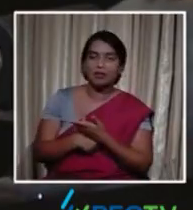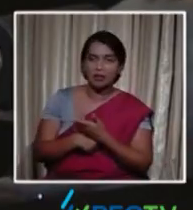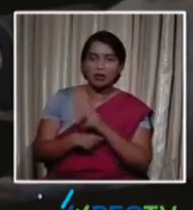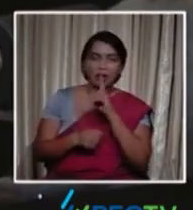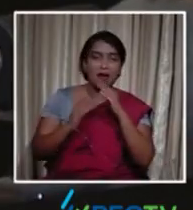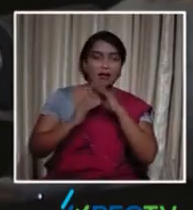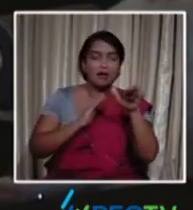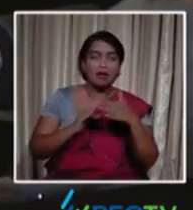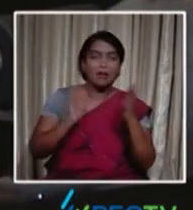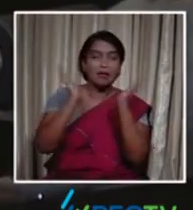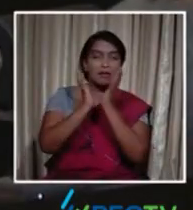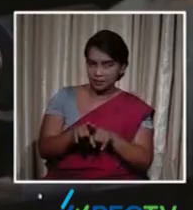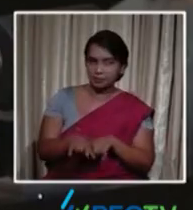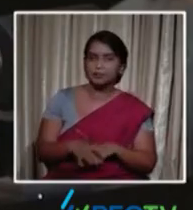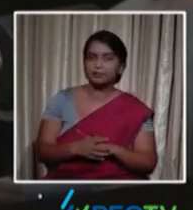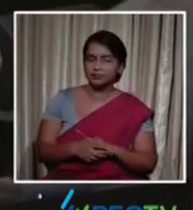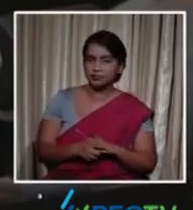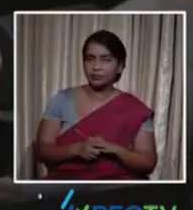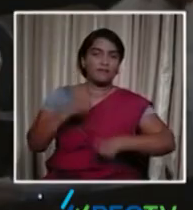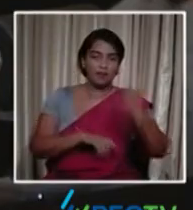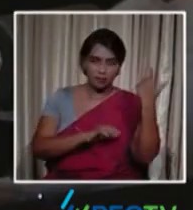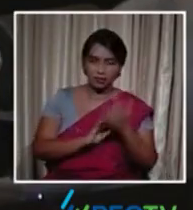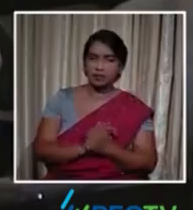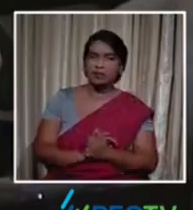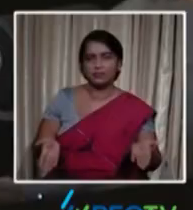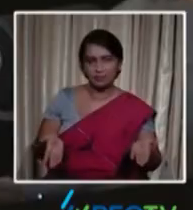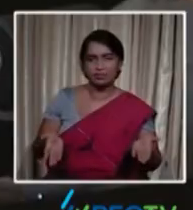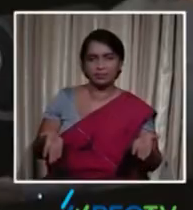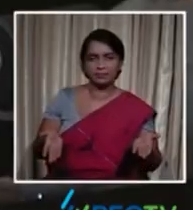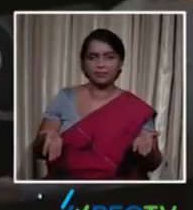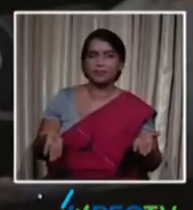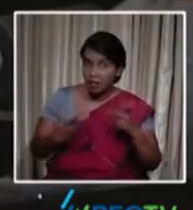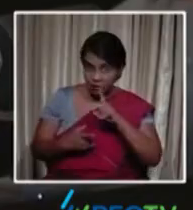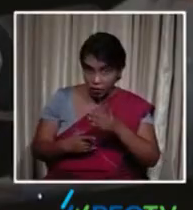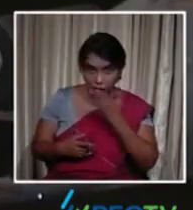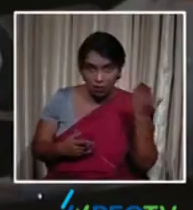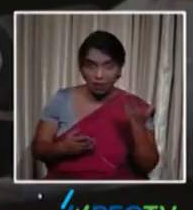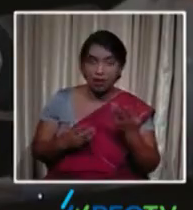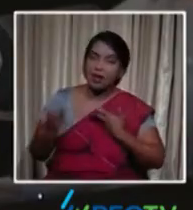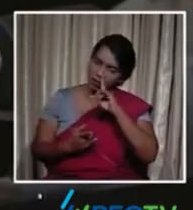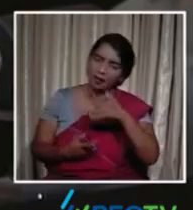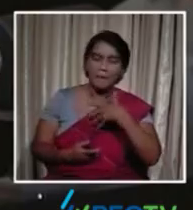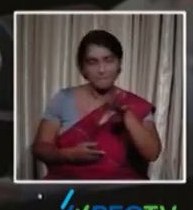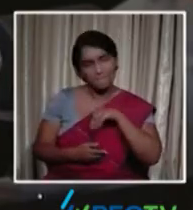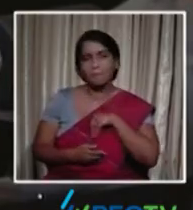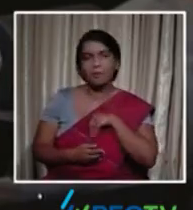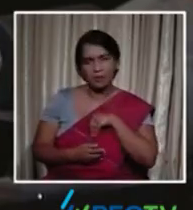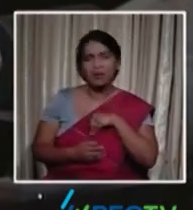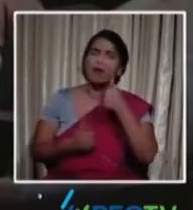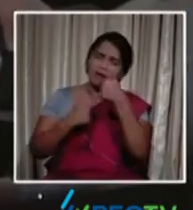ගම්වල තේක ගහට වටාඩි ගාන කියනෝ වගේ. ඇඟ අණුව විකිණෙනවා. මා හිතනවා මේකත් එහෙමයි. කාට හරි නෑ කියන්න පුළුවන්. නෑ කියන එකත් මා බාර ගන්නවා.